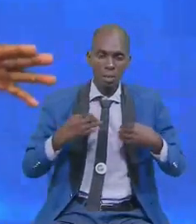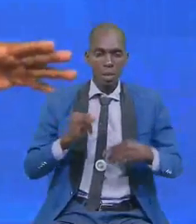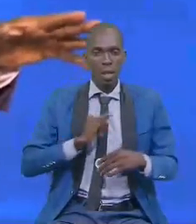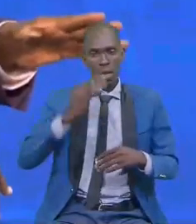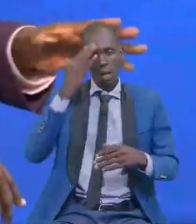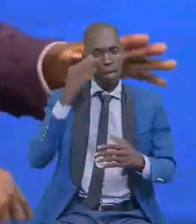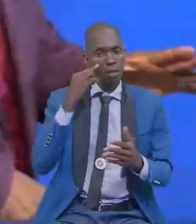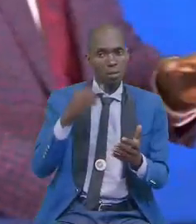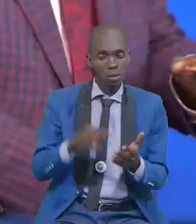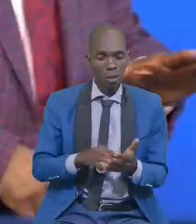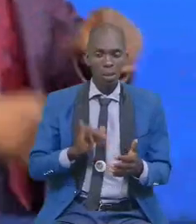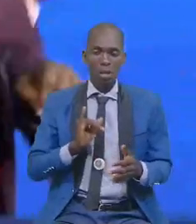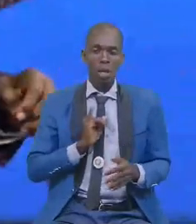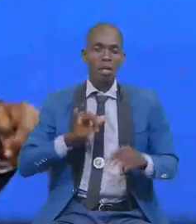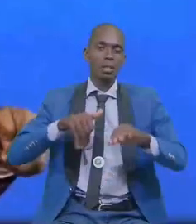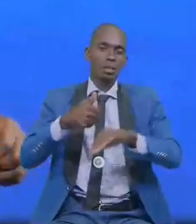j'affirme.